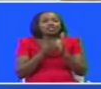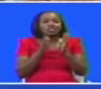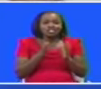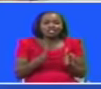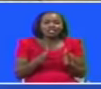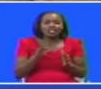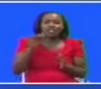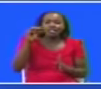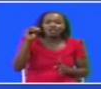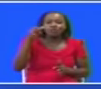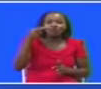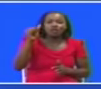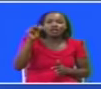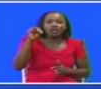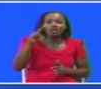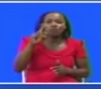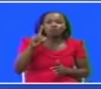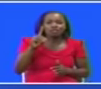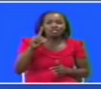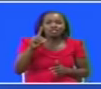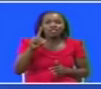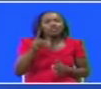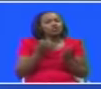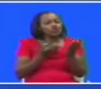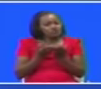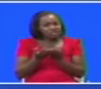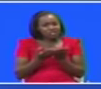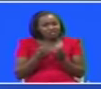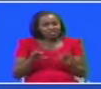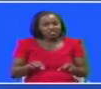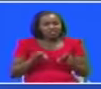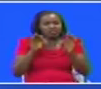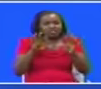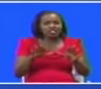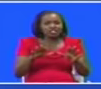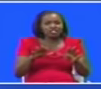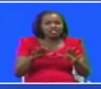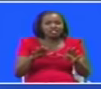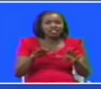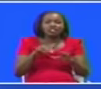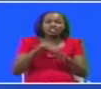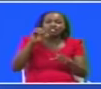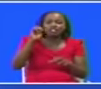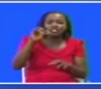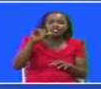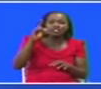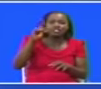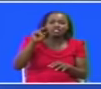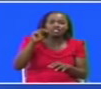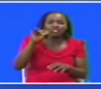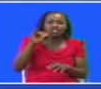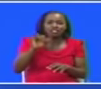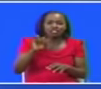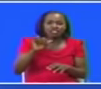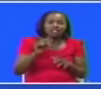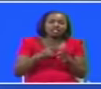bila shaka thank you very much. Umefanya sana shughuli zako katika taifa la Australia kule mji wa Sydney, na pia unafunza somo